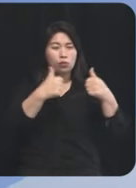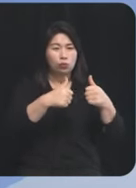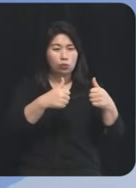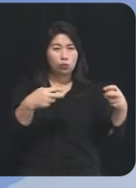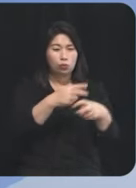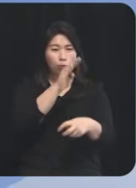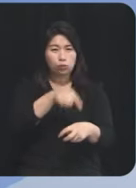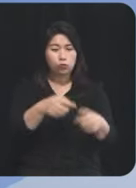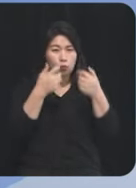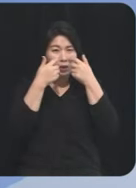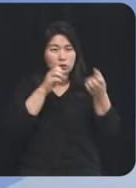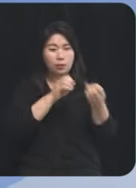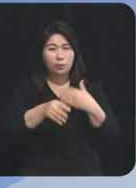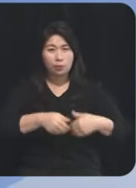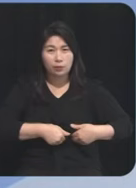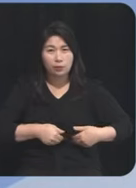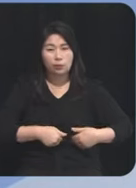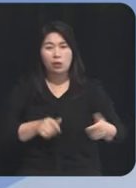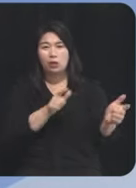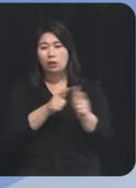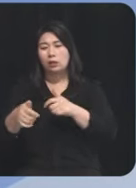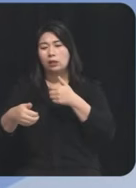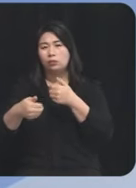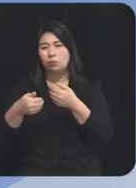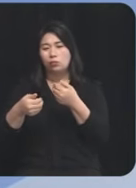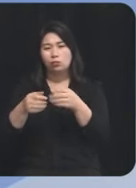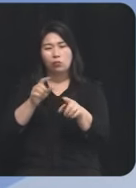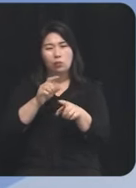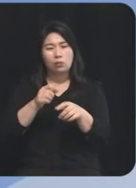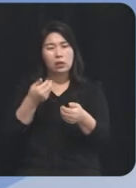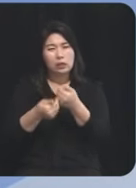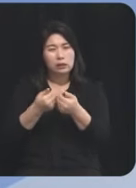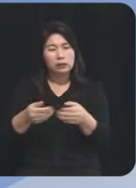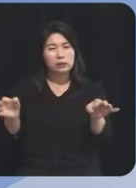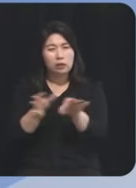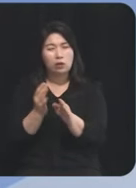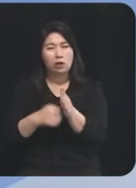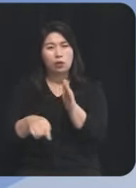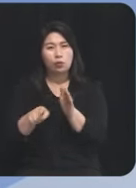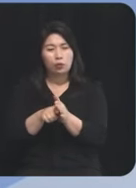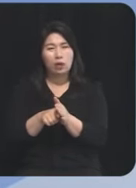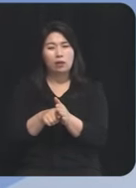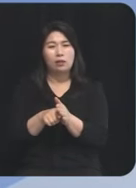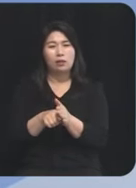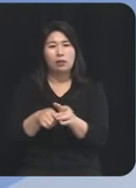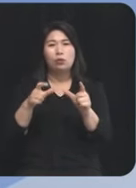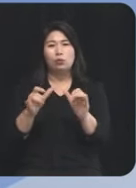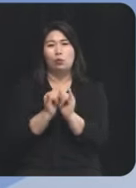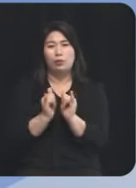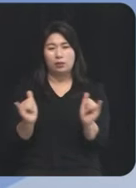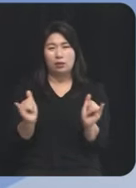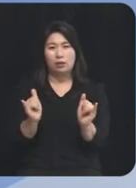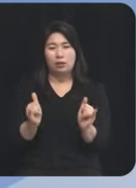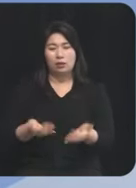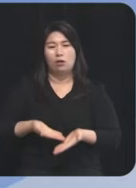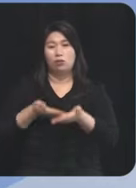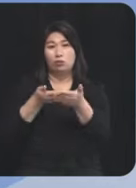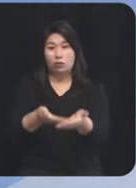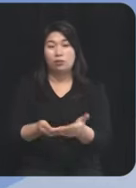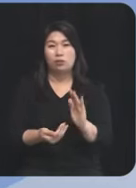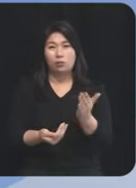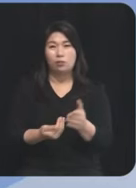되고 각종 갈등 구조를 없애기 위한 국토부 차원의 갈등 예방 프로세스를 도민들께 제시해야